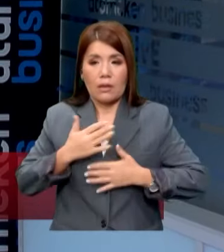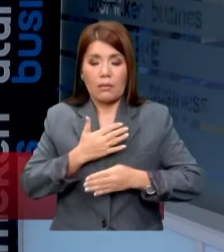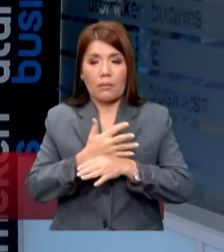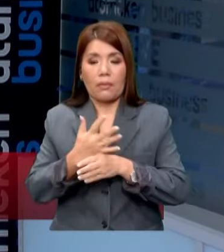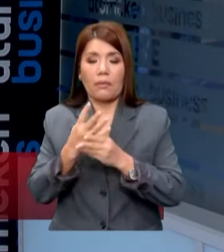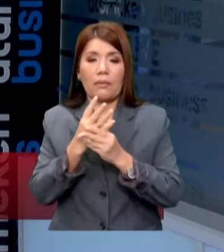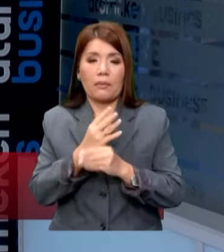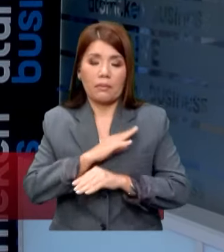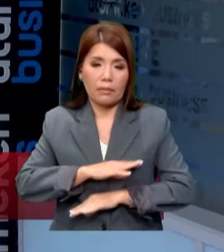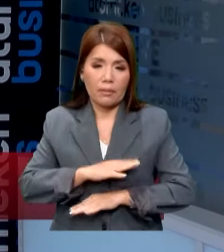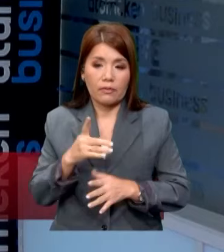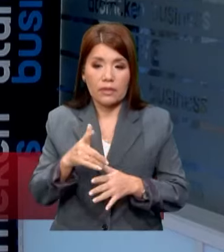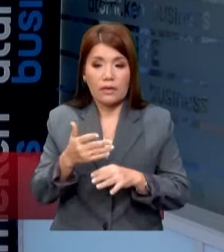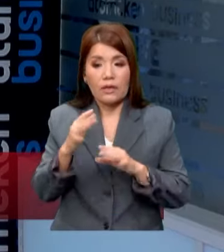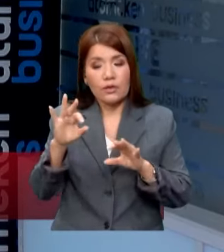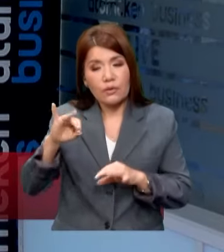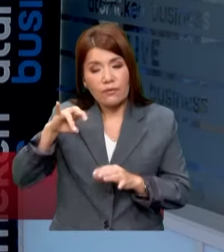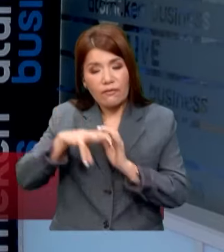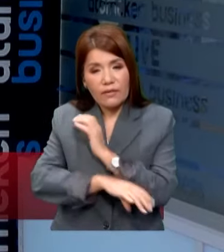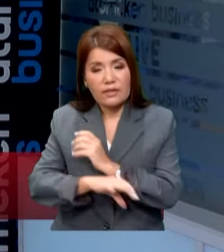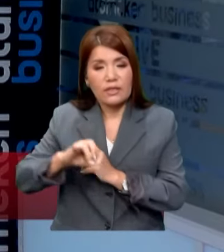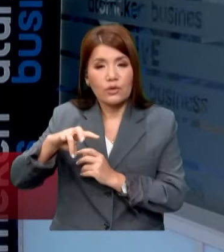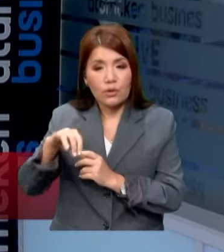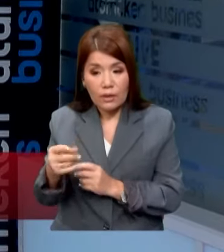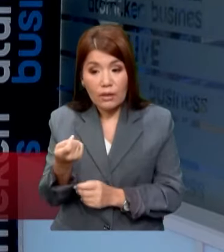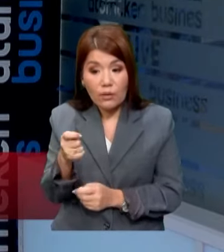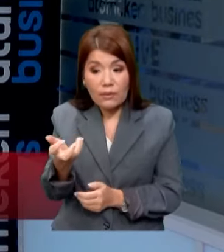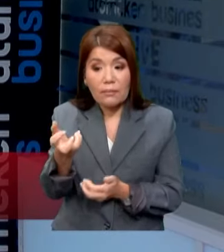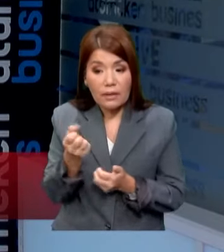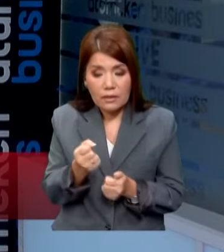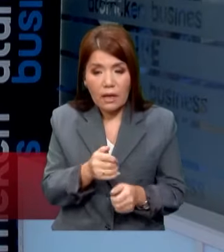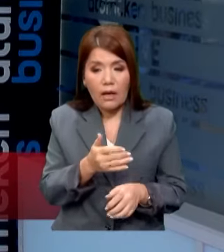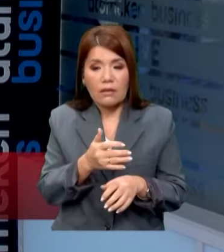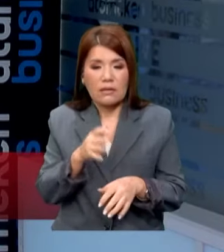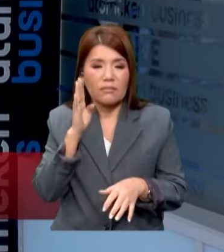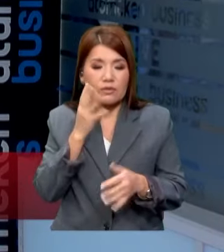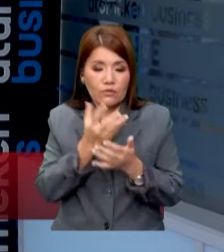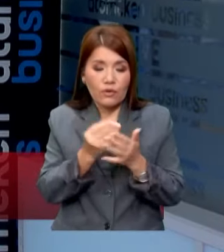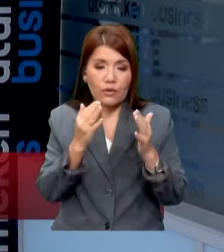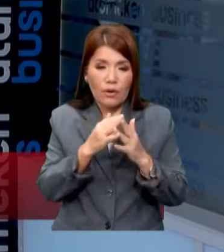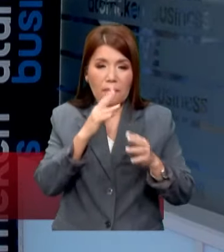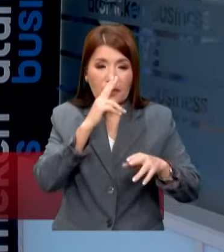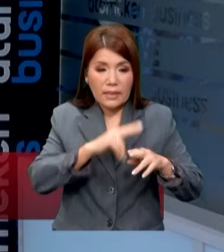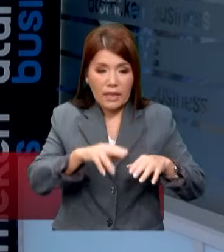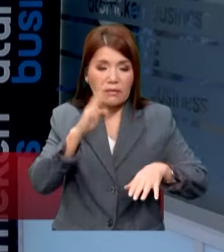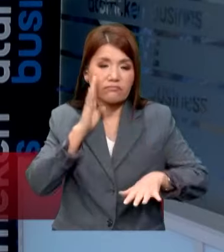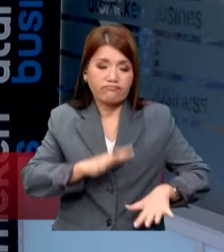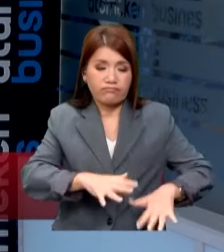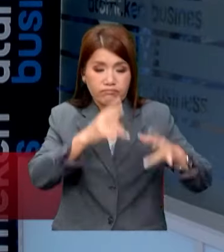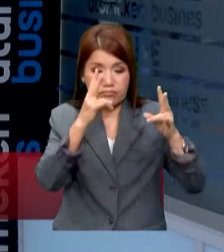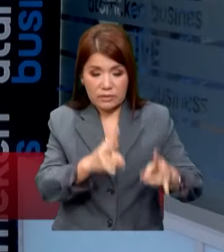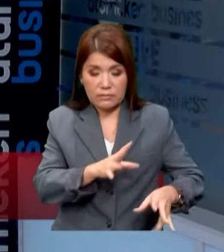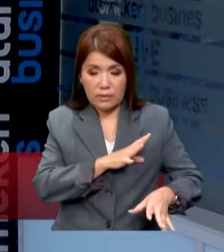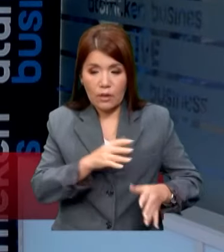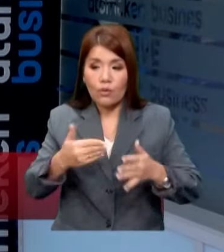конце июня получили ключи от новых домов, построенных взамен разрушенных паводки. Однако уже около месяца их дома